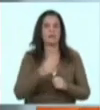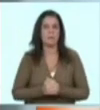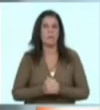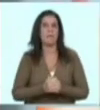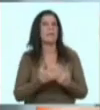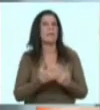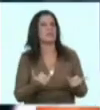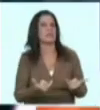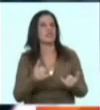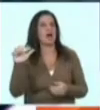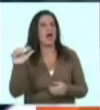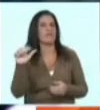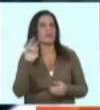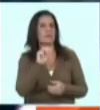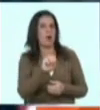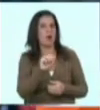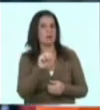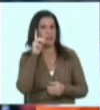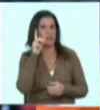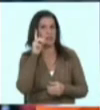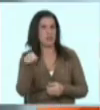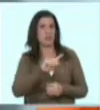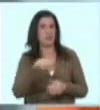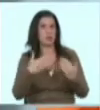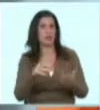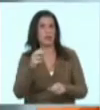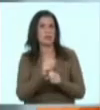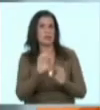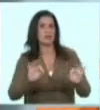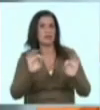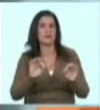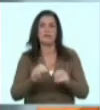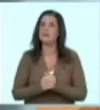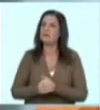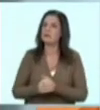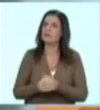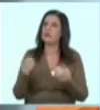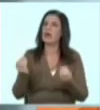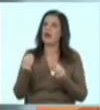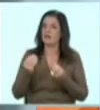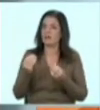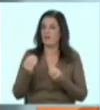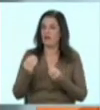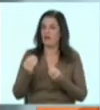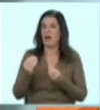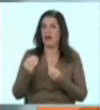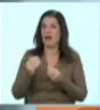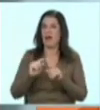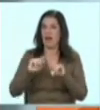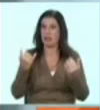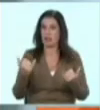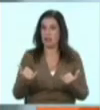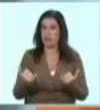בבית, צריך לדעת שלא תיתנו לו לעשות שום דבר? השוני היחיד שיהיה. אין לו טלוויזיה. בין הקדנציה, הקדנציות שהייתם רגילים אלינו, באותם 12